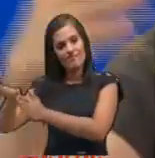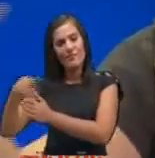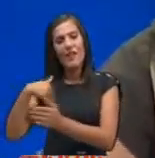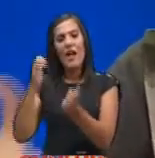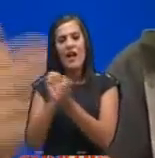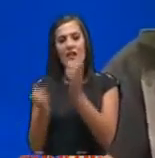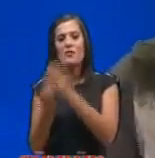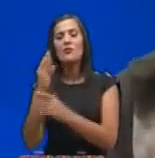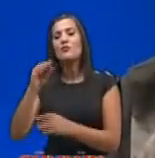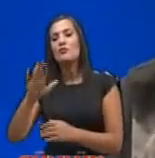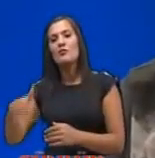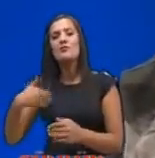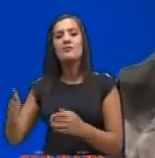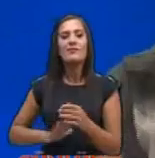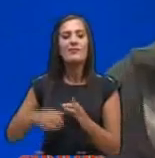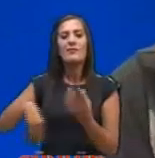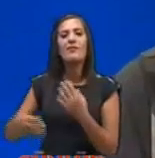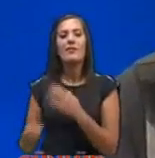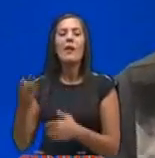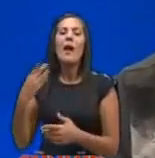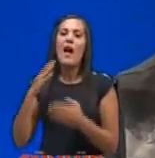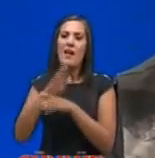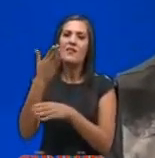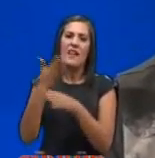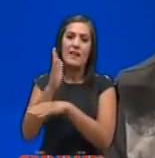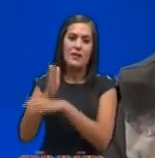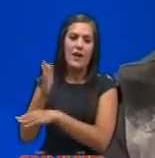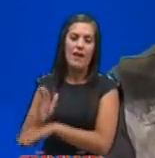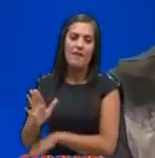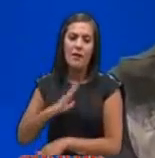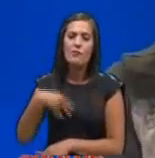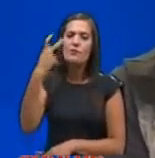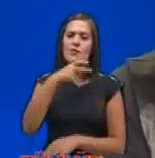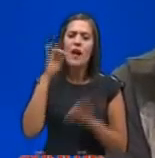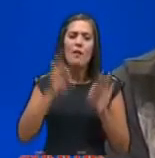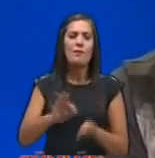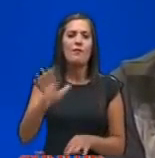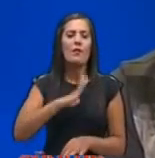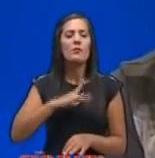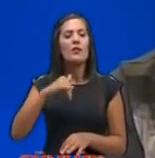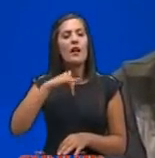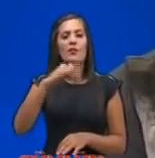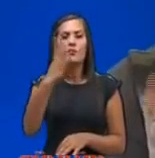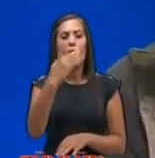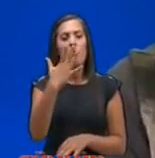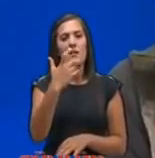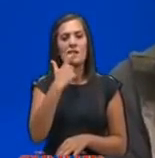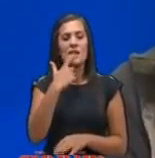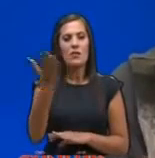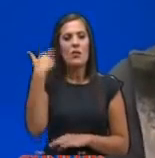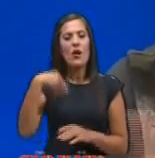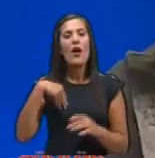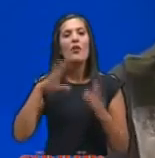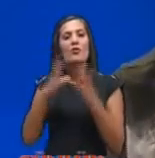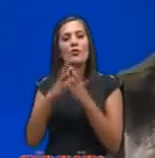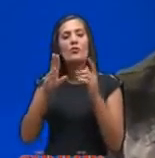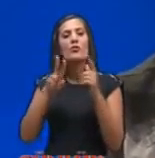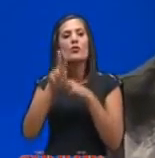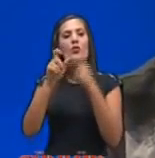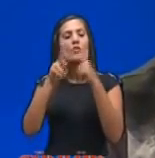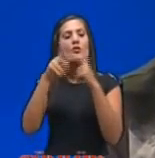alır geri geliriz değil aynen mi? Öyle. Var tabii öyle işte durumumuz. Yaklaşık aslında 15 yıl falan ben beyaz yakalı Mart ayına kadar çalıştım aslında. Bayağı